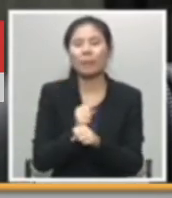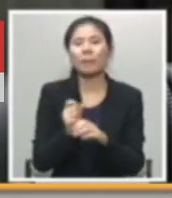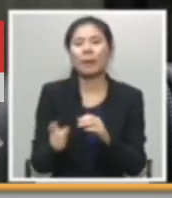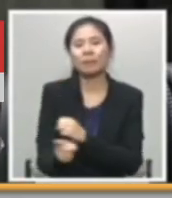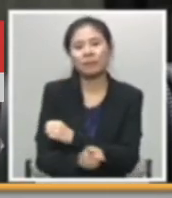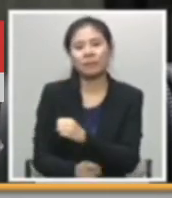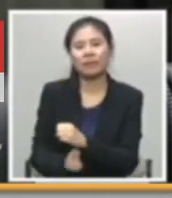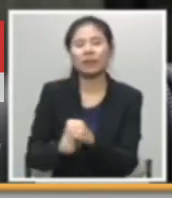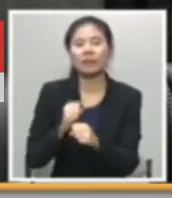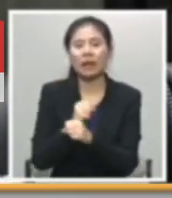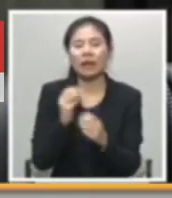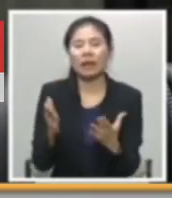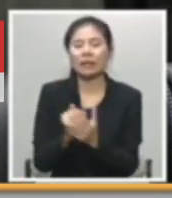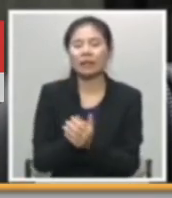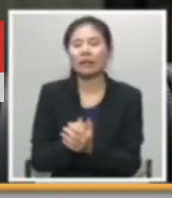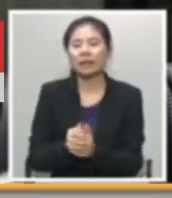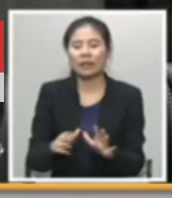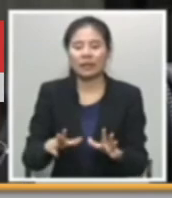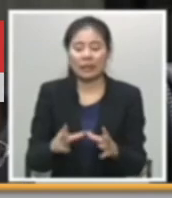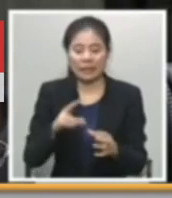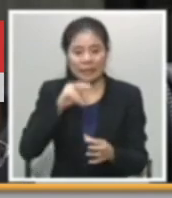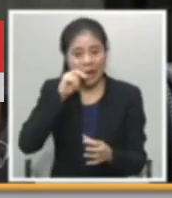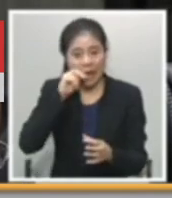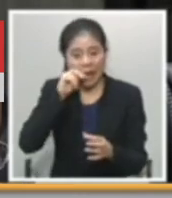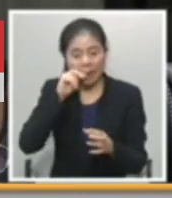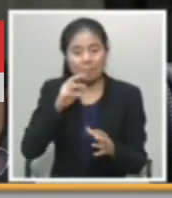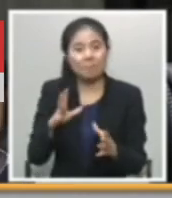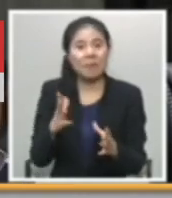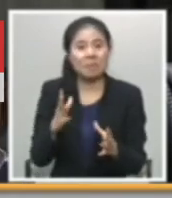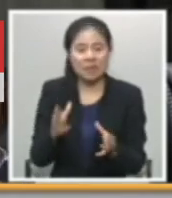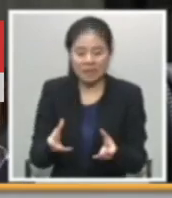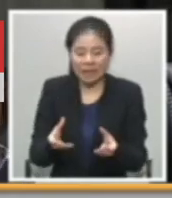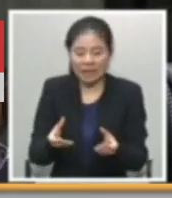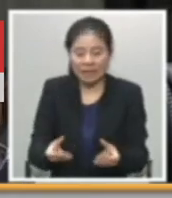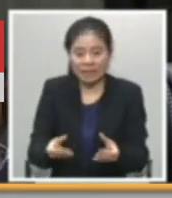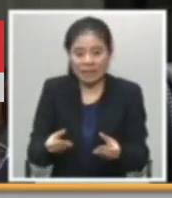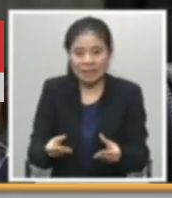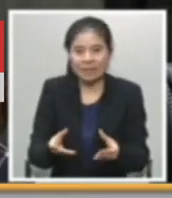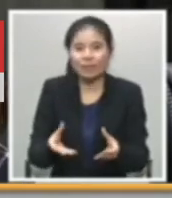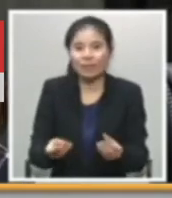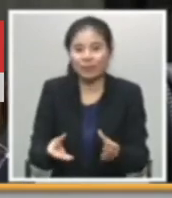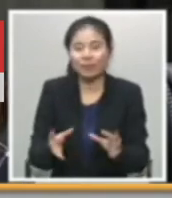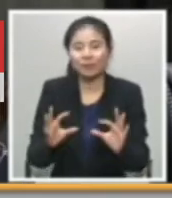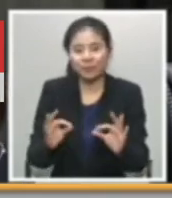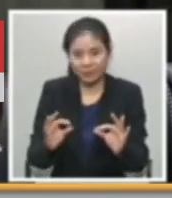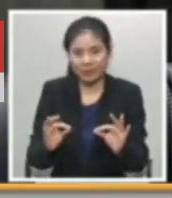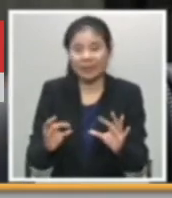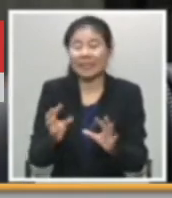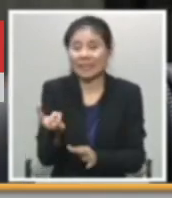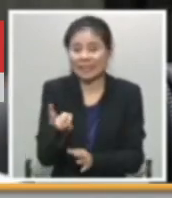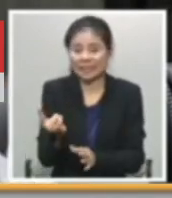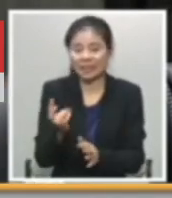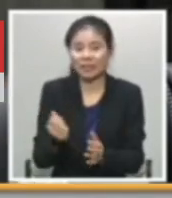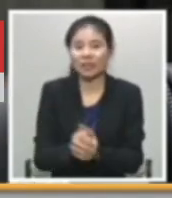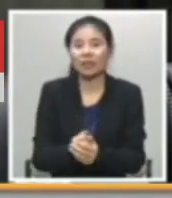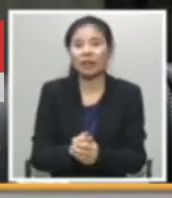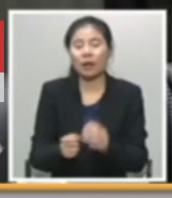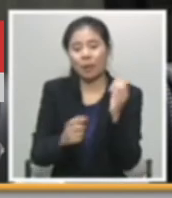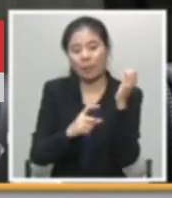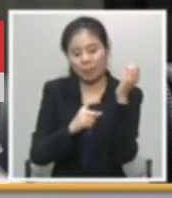ยไม่มีน้ำในนาดินพอมีความชื้นอยู่บ้างใช้ไม้ไผ่ทิ่มดินน